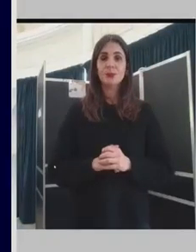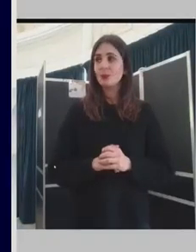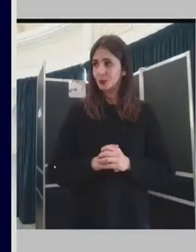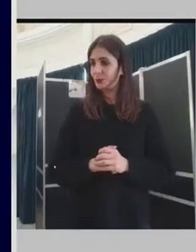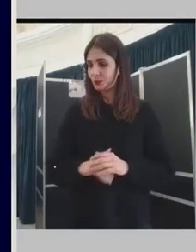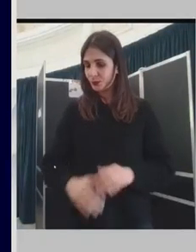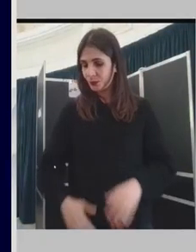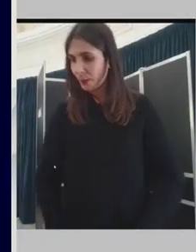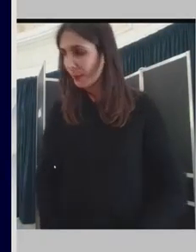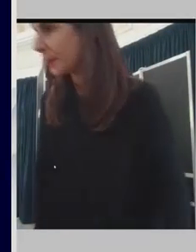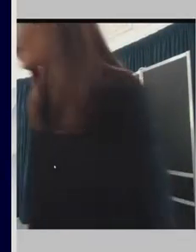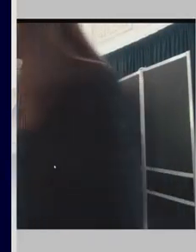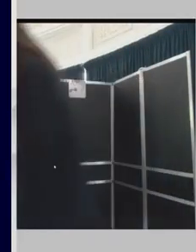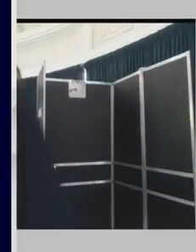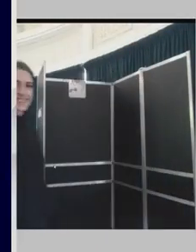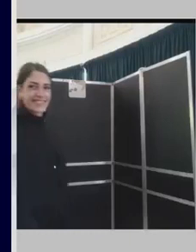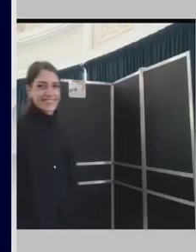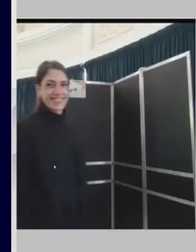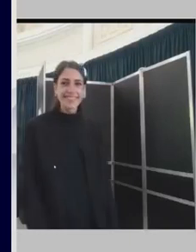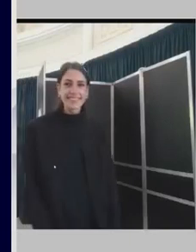aula, grazie. Buongiorno a tutti,